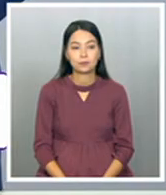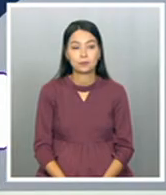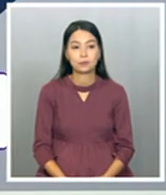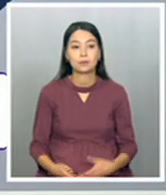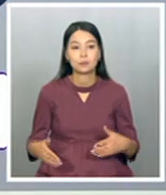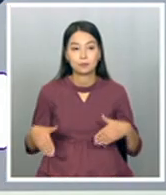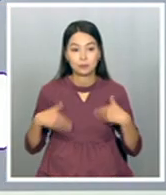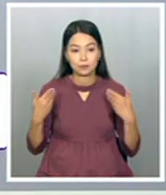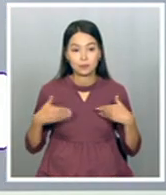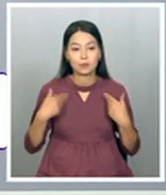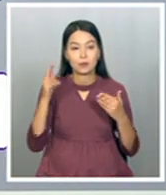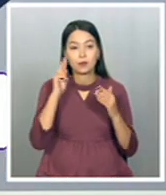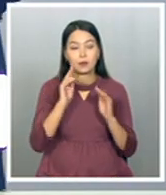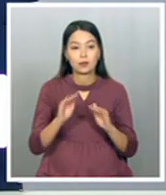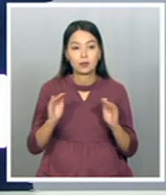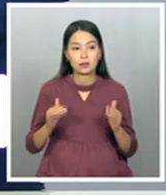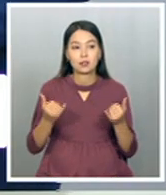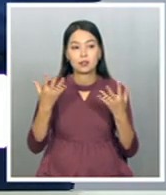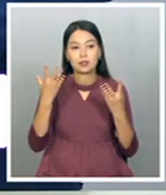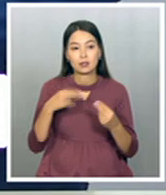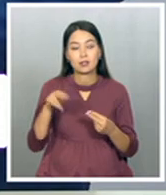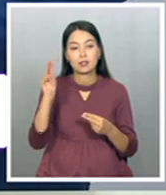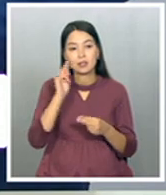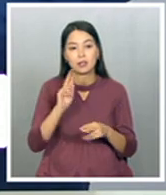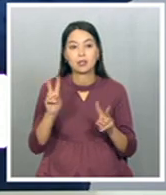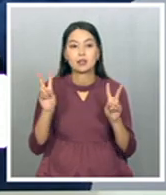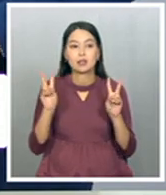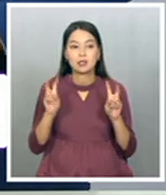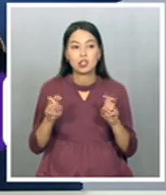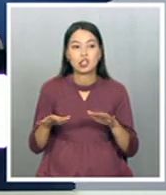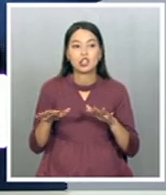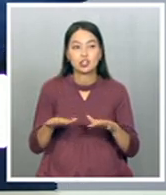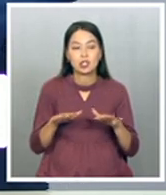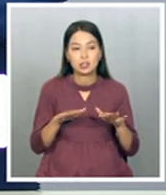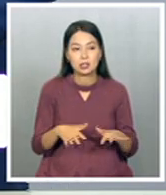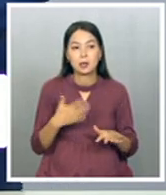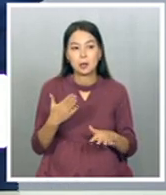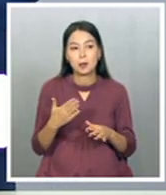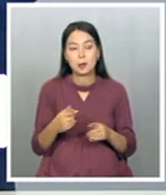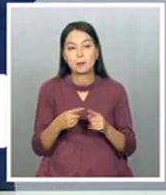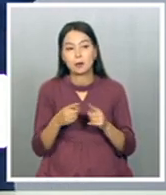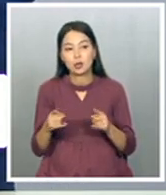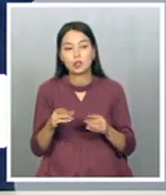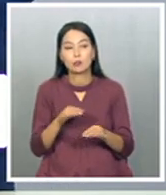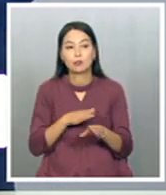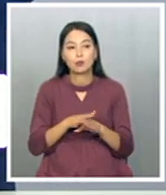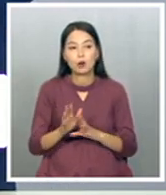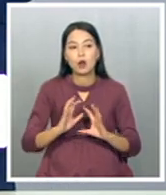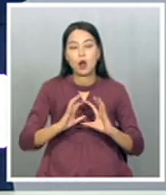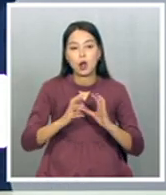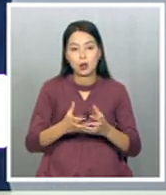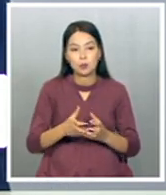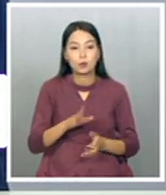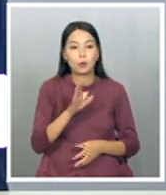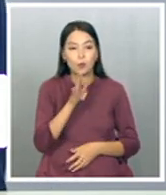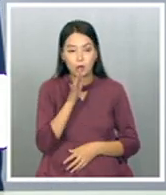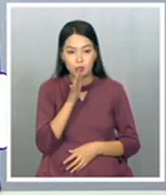Сәлеметсіздер ме оқушылар! Бүгінгі сабағымыздың тақырыбы жергілікті белдеулік және бүкіл әлемдік уақыт.